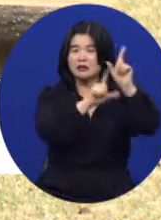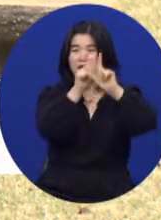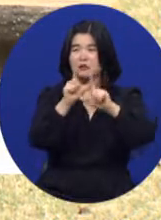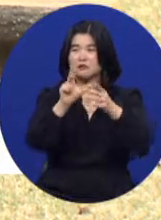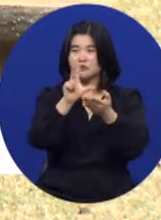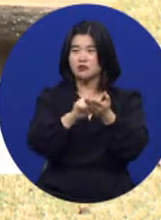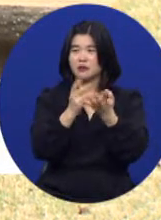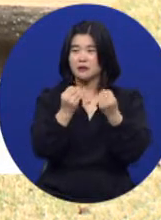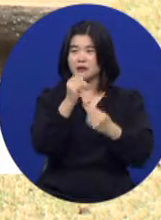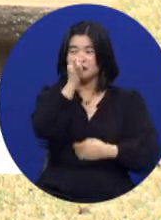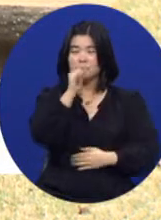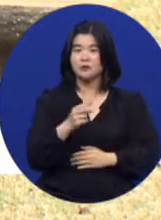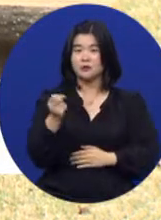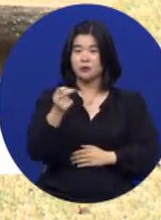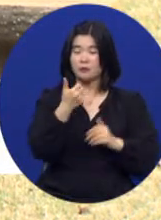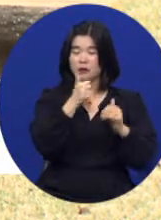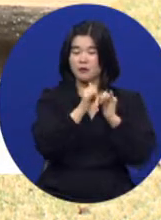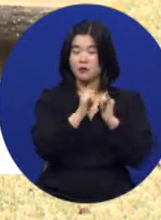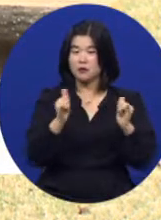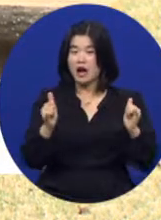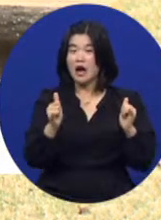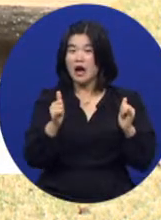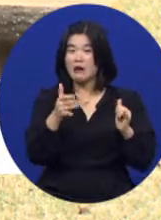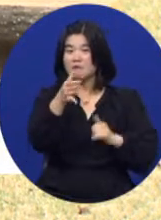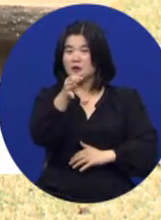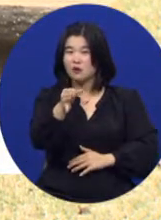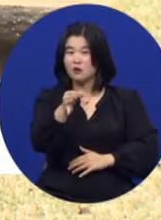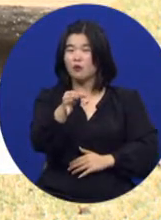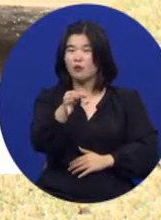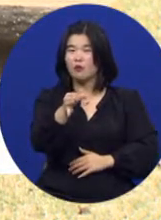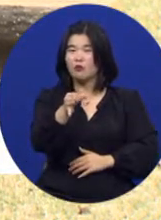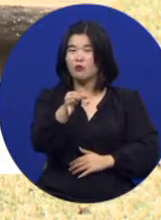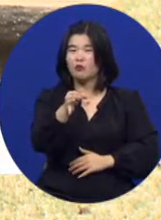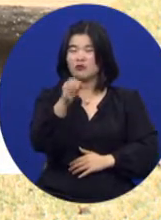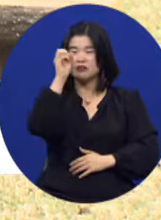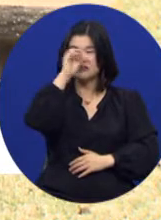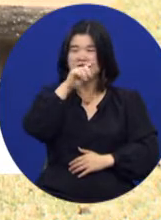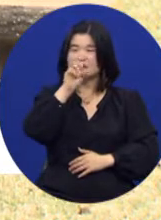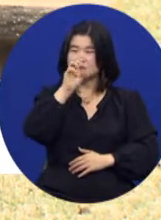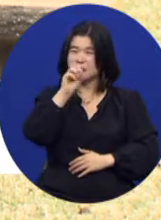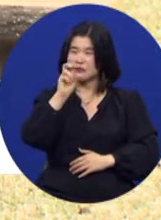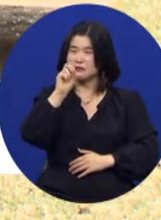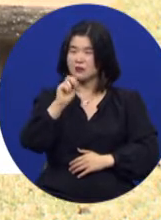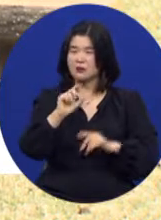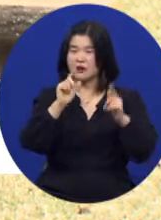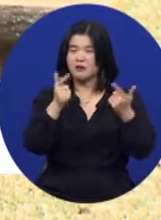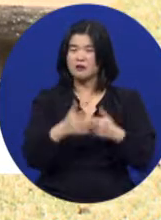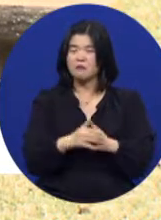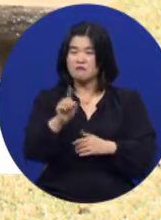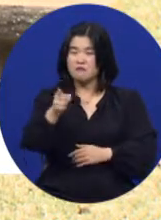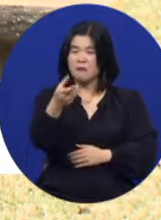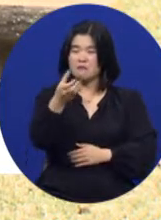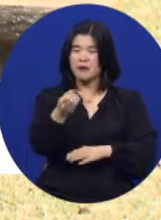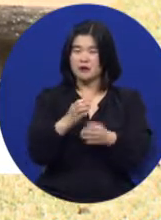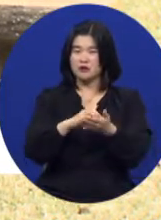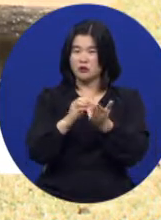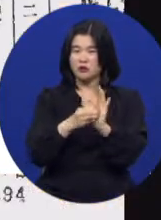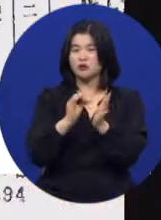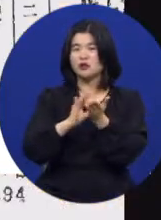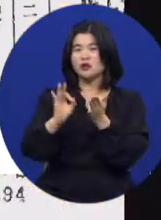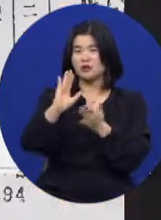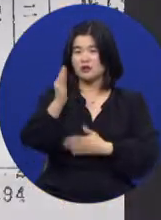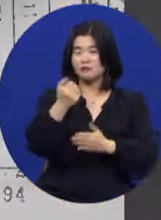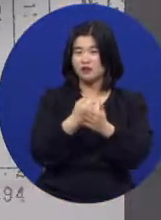지장이 많았고요. 또 변호사 비용을 하려고 그러니까 그게 또 돈이 뭐 20만 원 하는 것도 아니고 몇백 단위가 들어가기